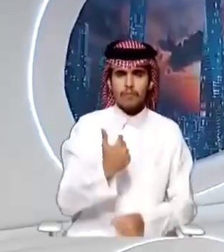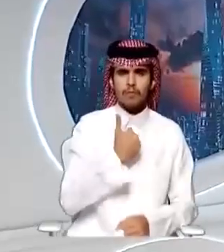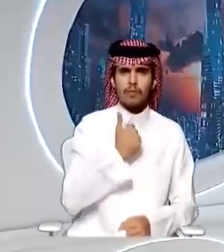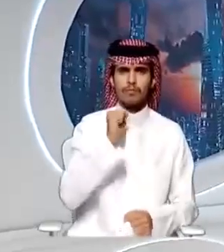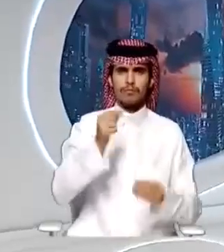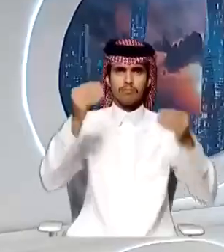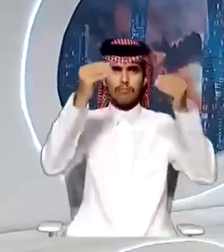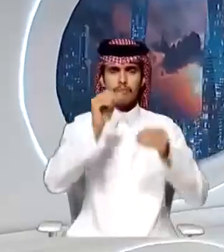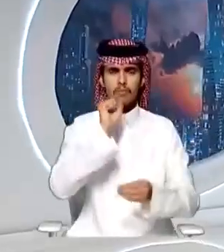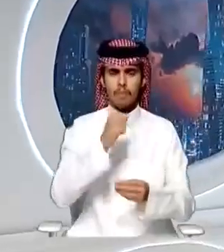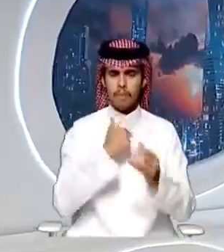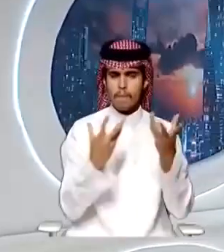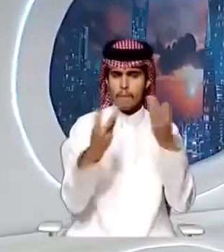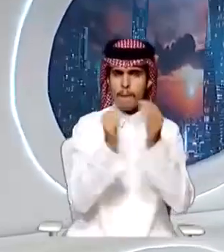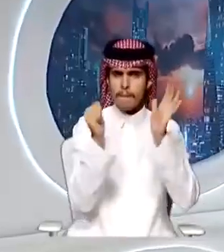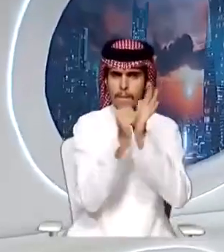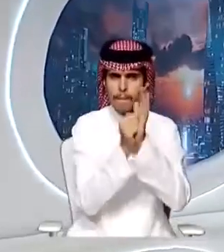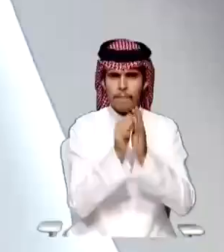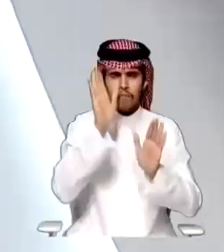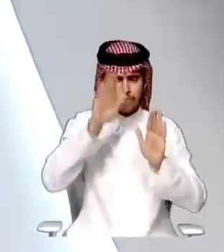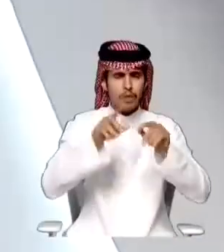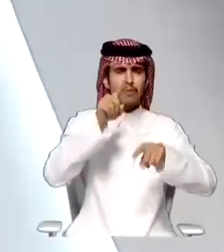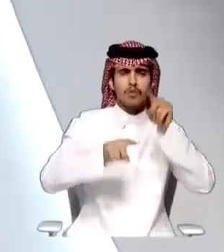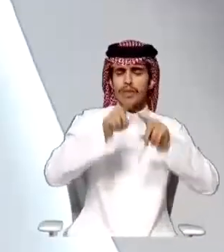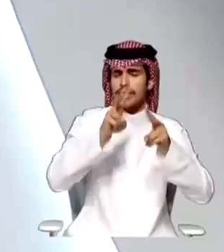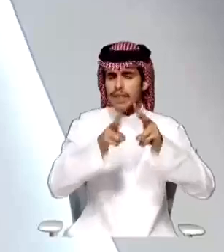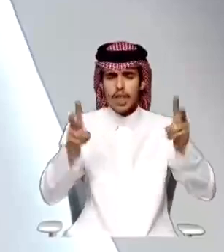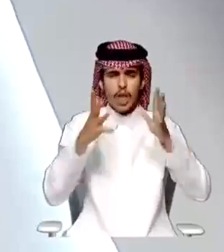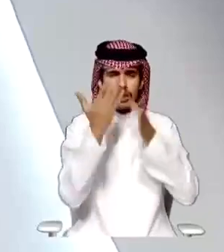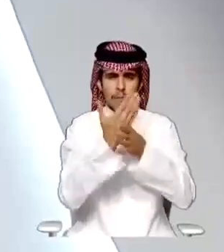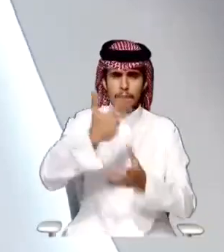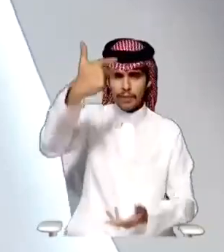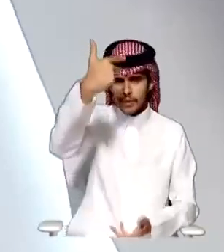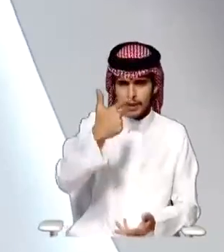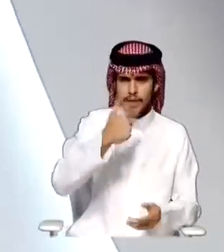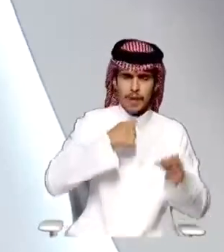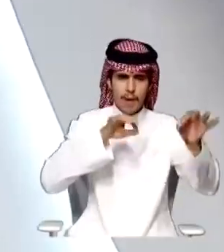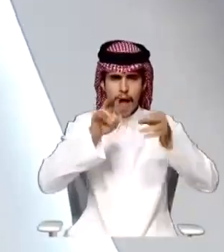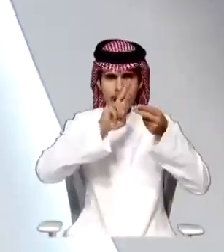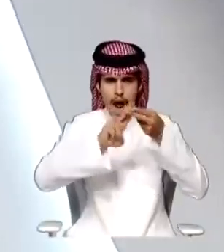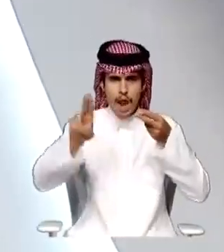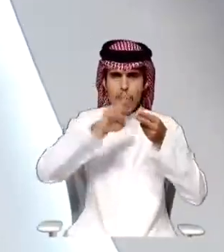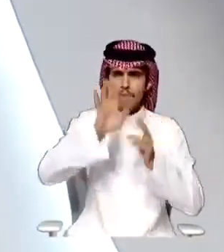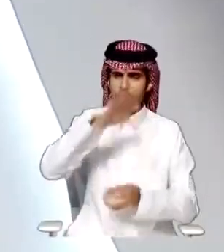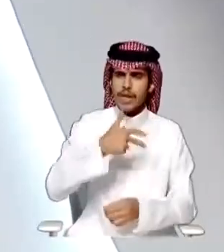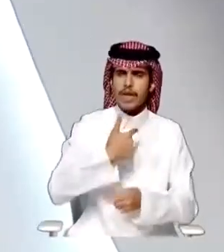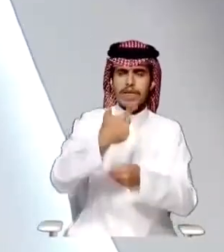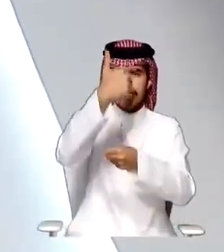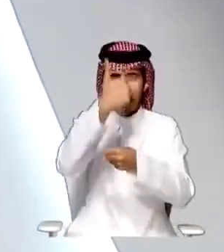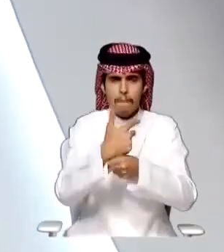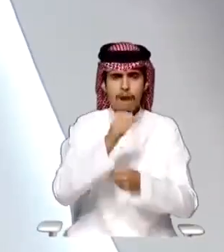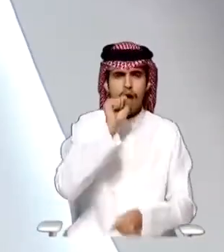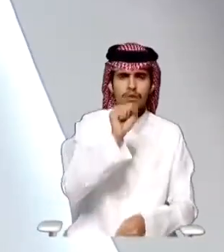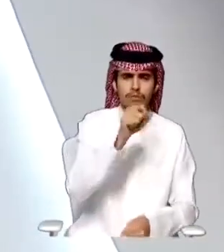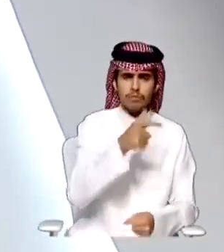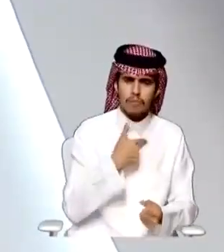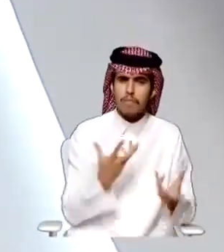في سطح المنزل وكان في اشكاليات كبيره واجهها خاصه في الكاميرات وكذا اشتريت كاميرا خاصه بي